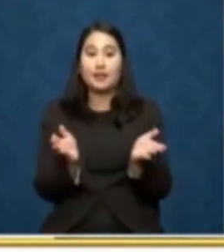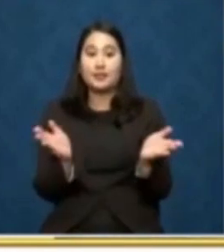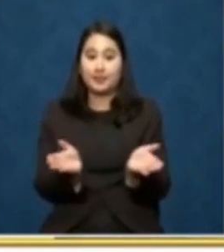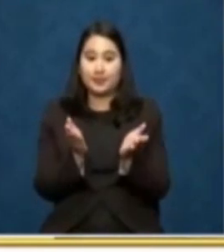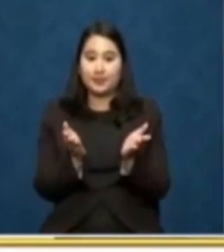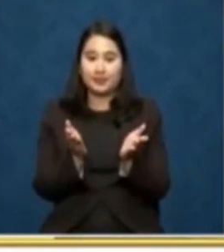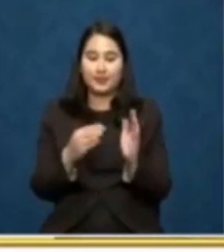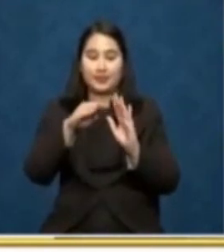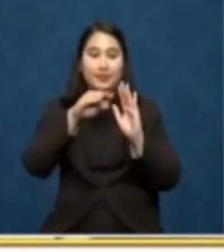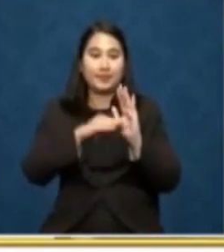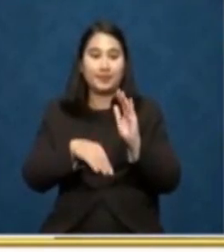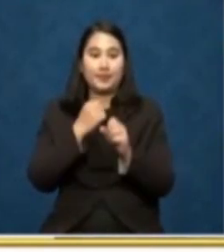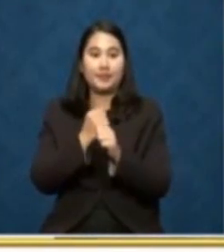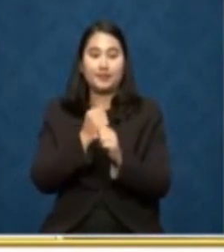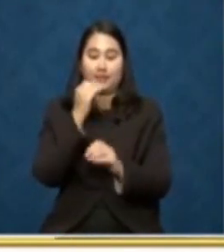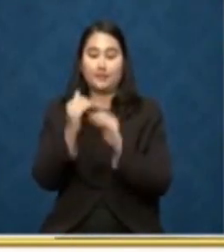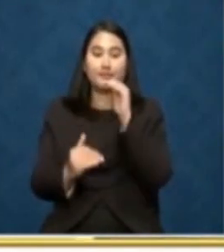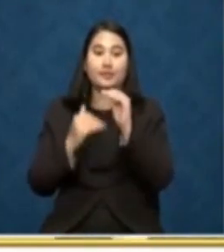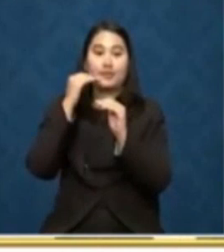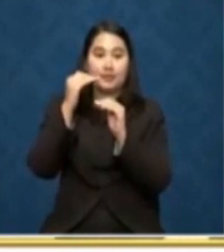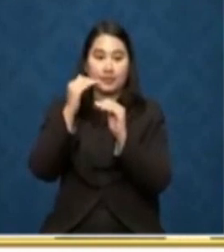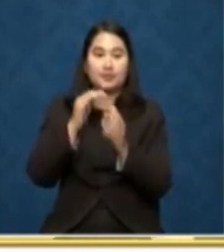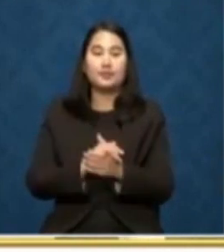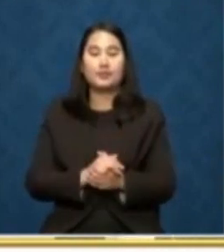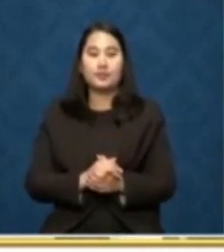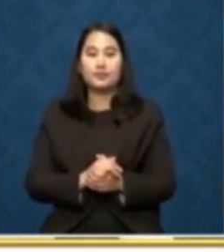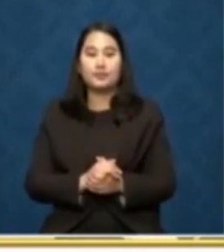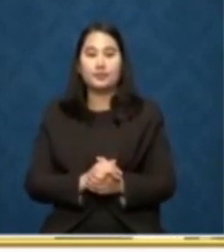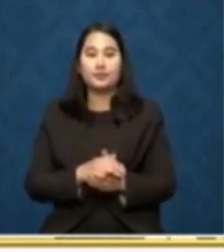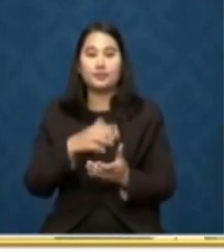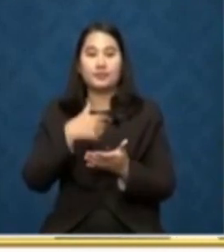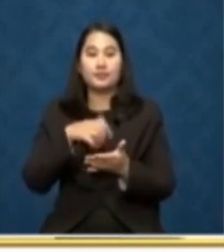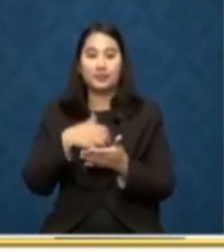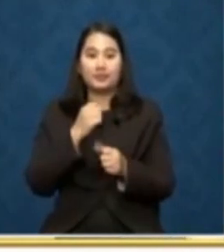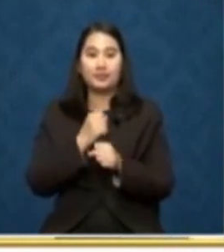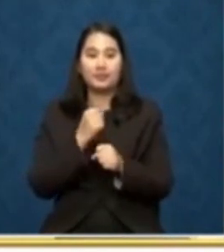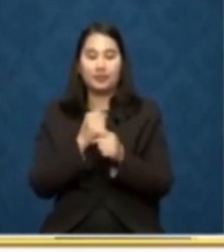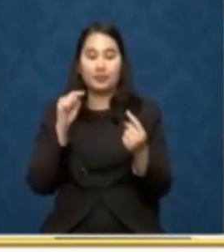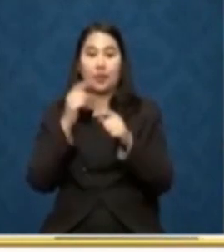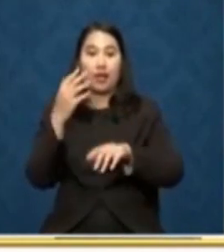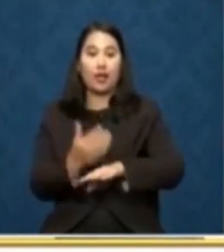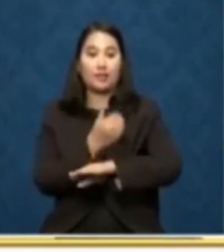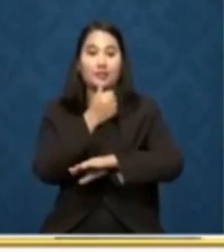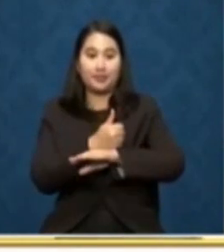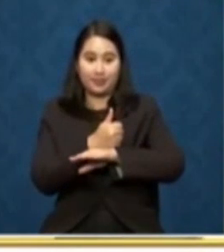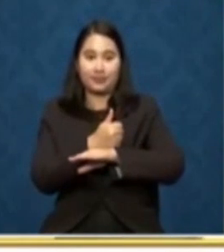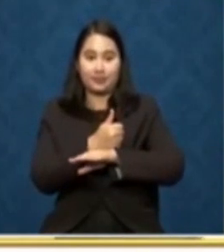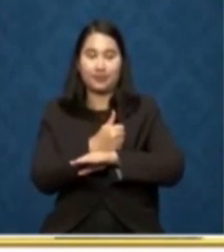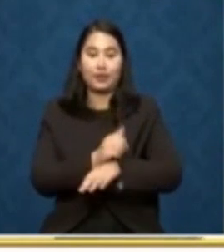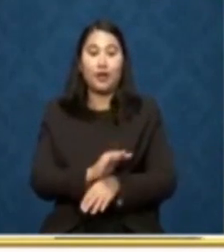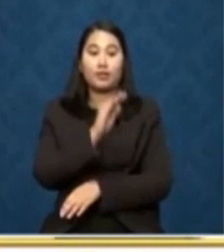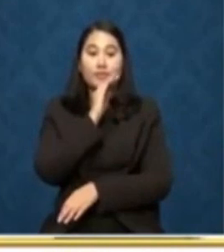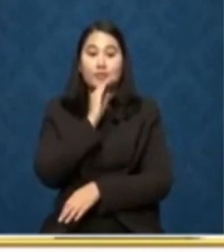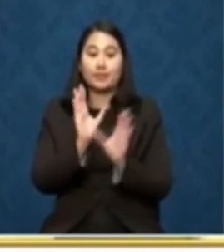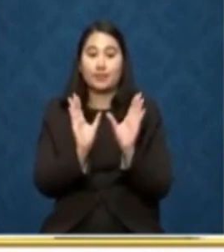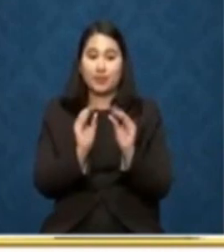และสนับสนุ นกบวนการ ให้เดินหนาต่ไป rib make antim discernASH